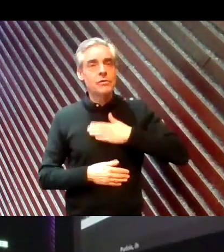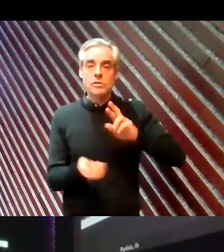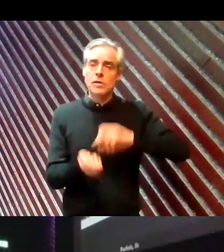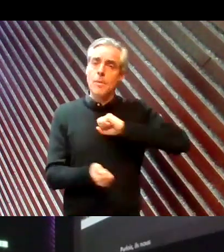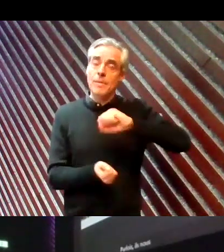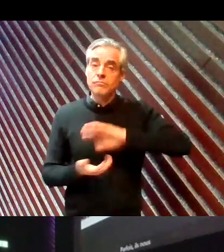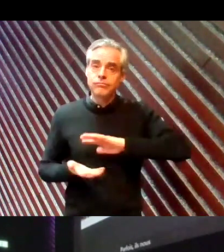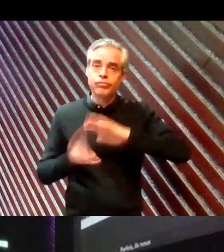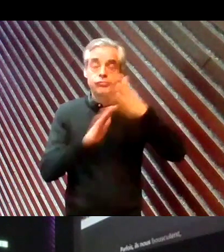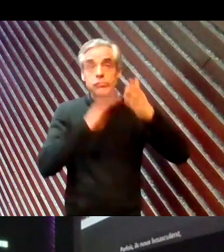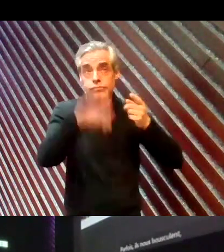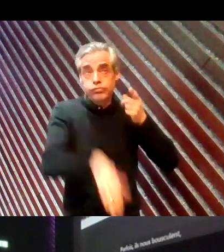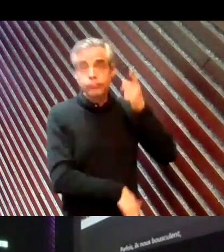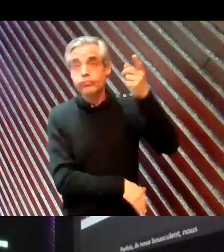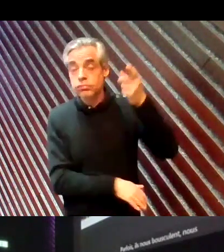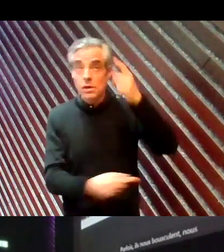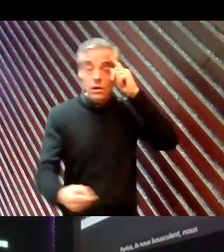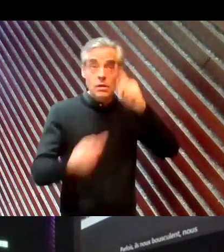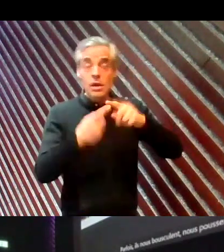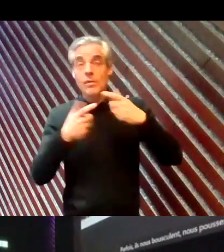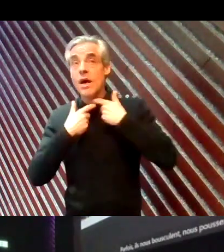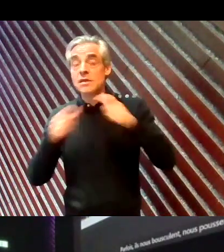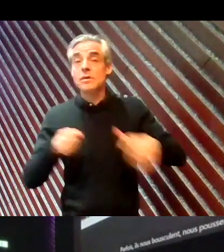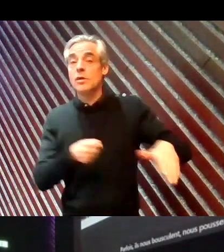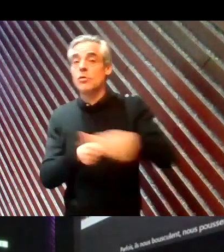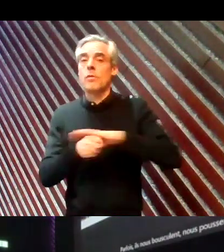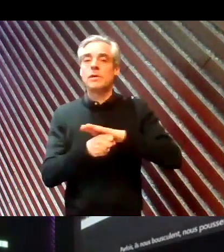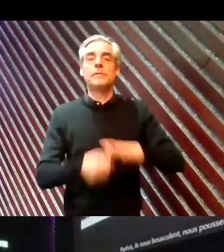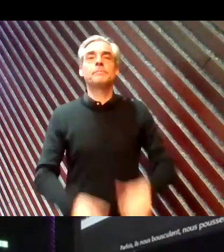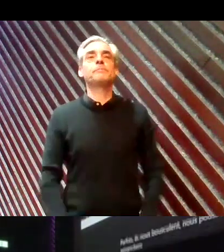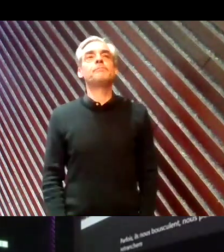et surtout d'aller plus loin dans cette démarche d'accessibilité pour nous.